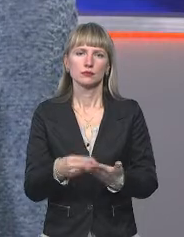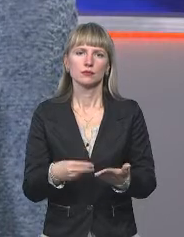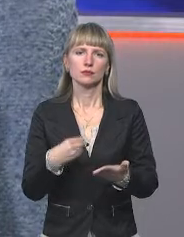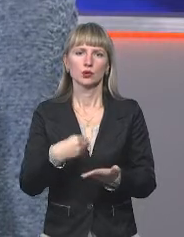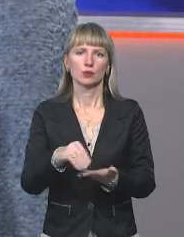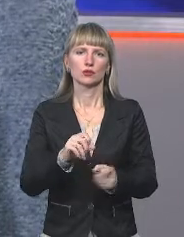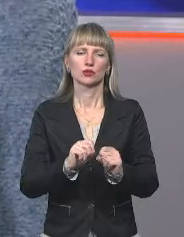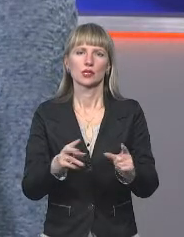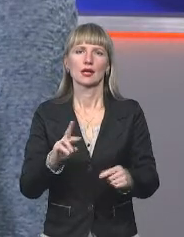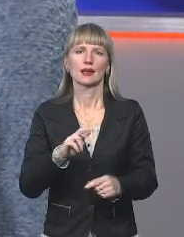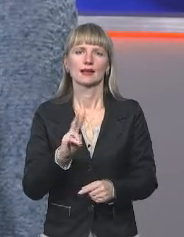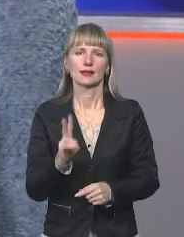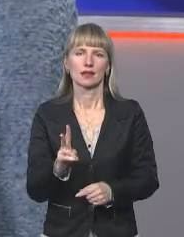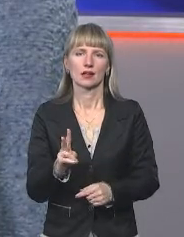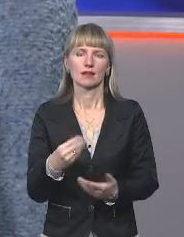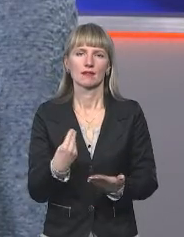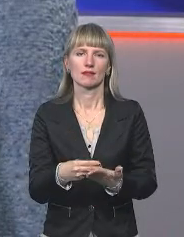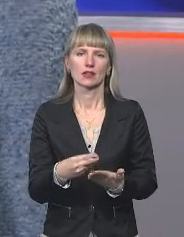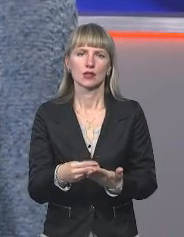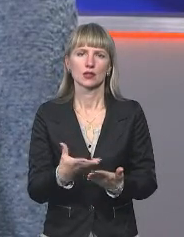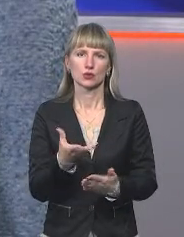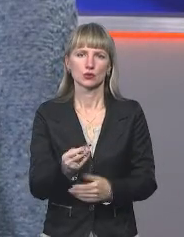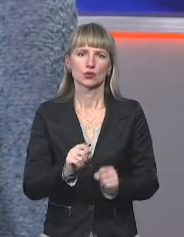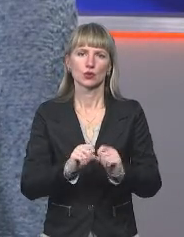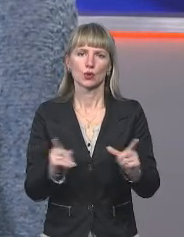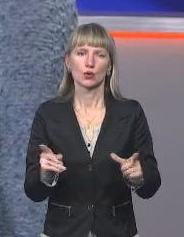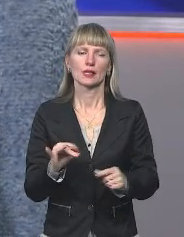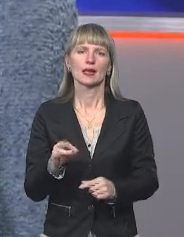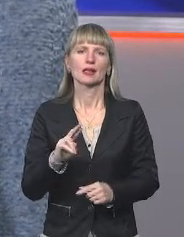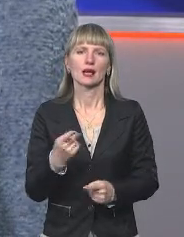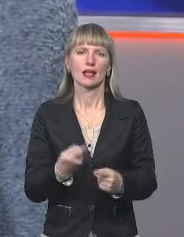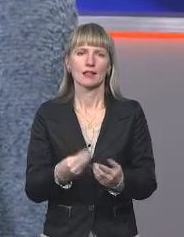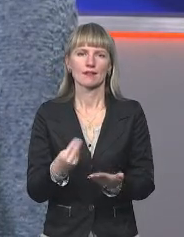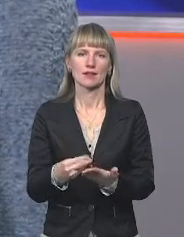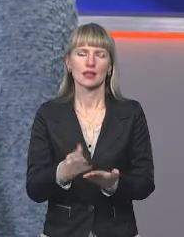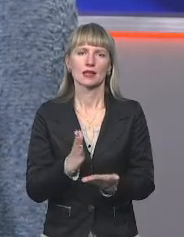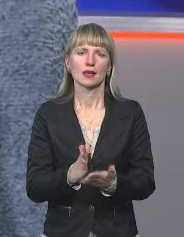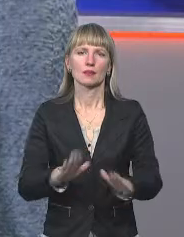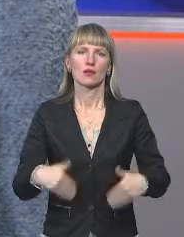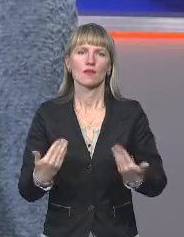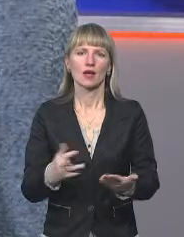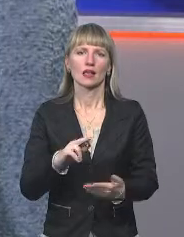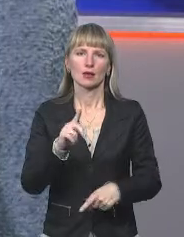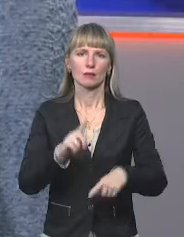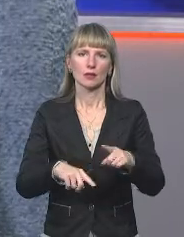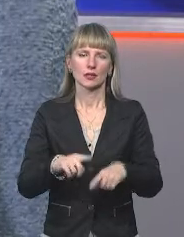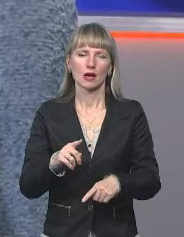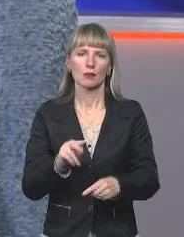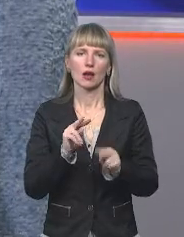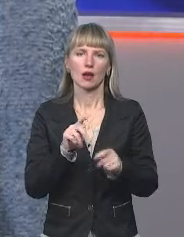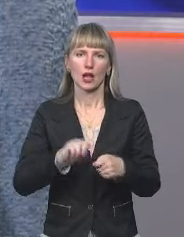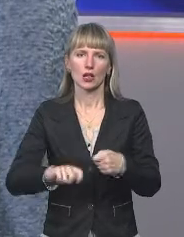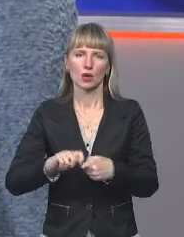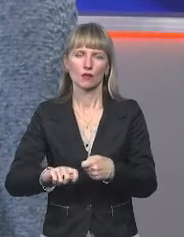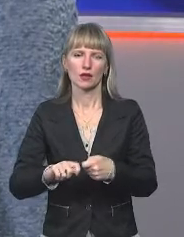шкіл, про те, як фінансуються школи і як ці фінанси є поради, як батькам контролювати.